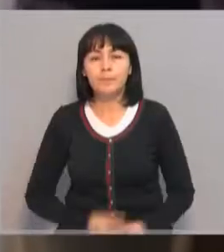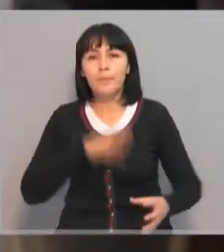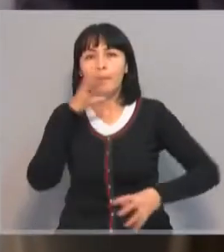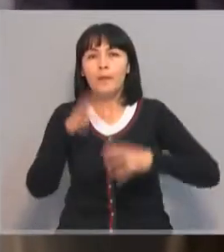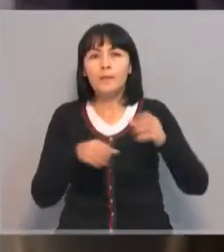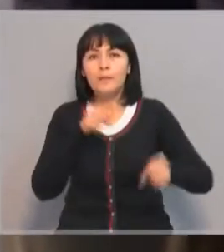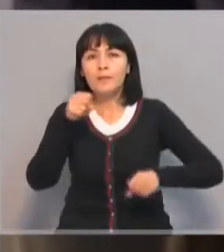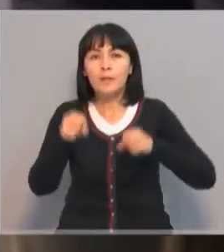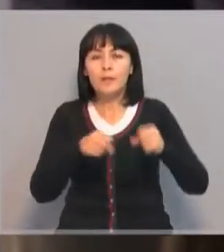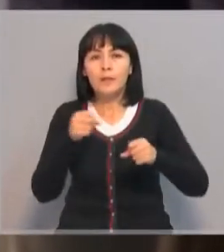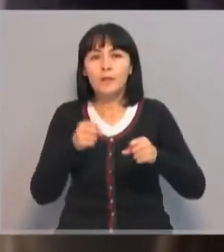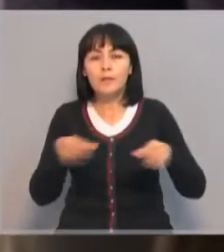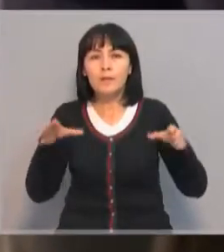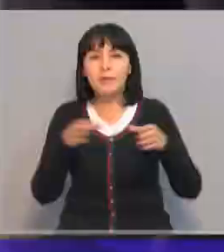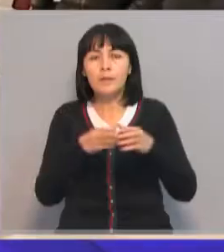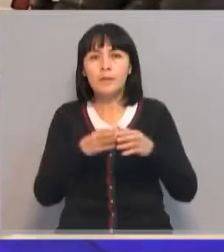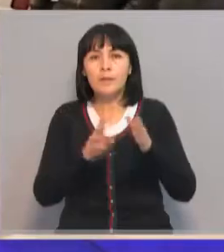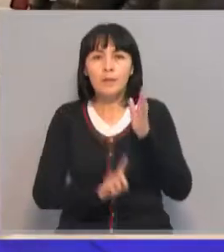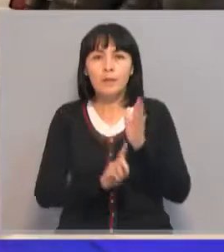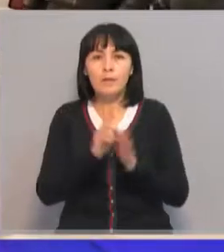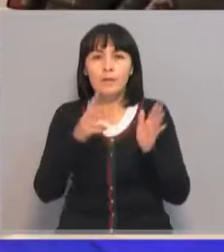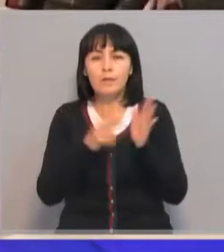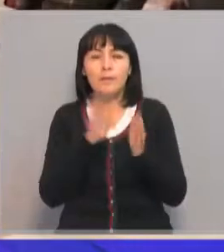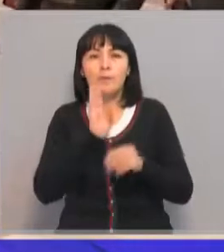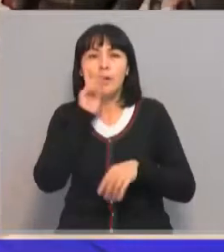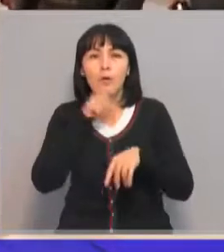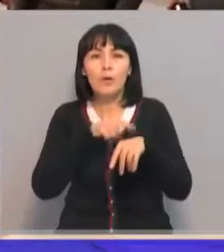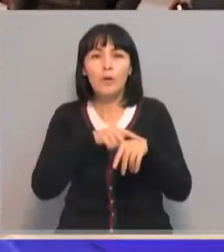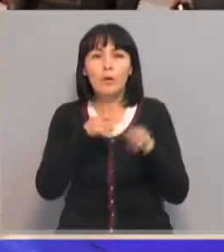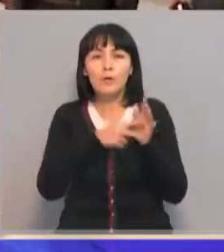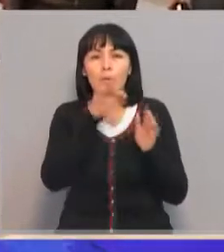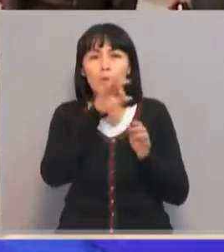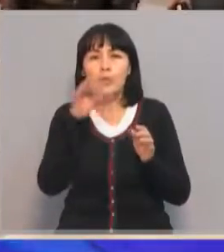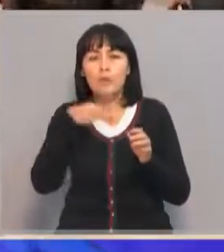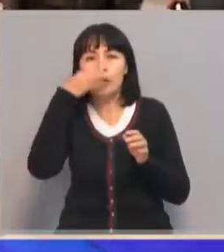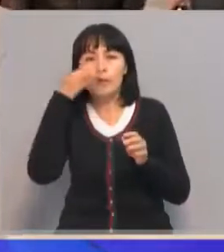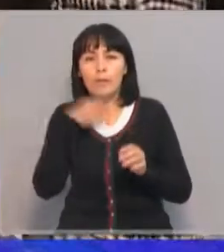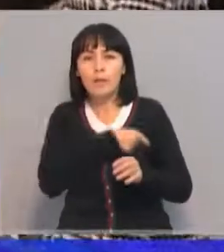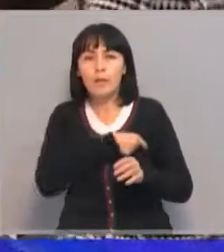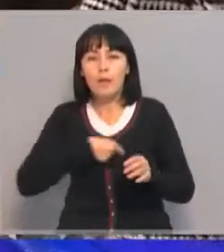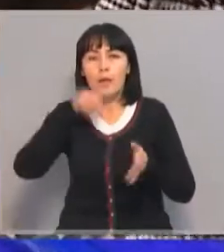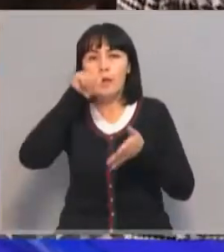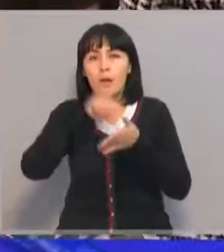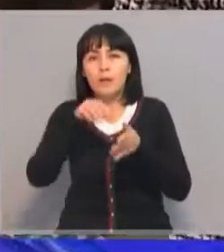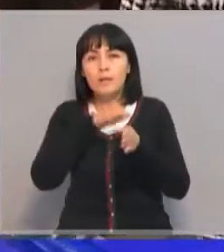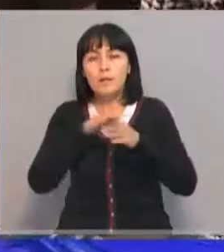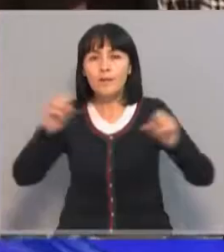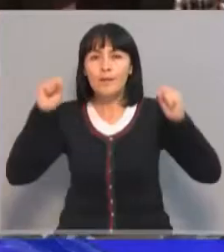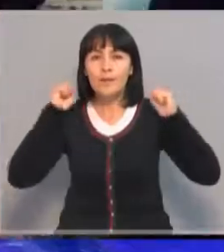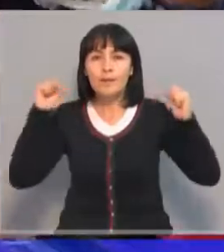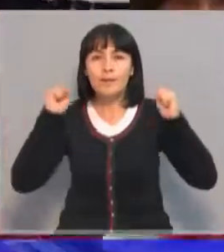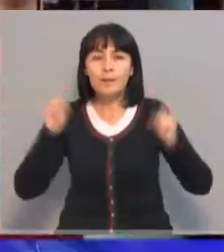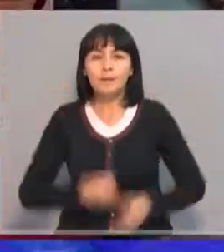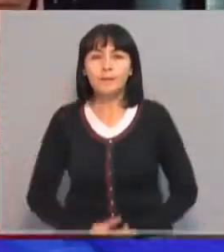Международный марафон стартовал с комплекса «Караван-сарай» с 8 утра, но до стартов опытные тренеры с участниками провели разминку.